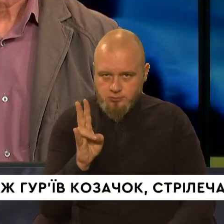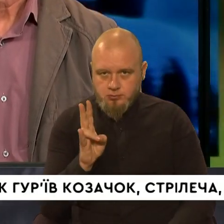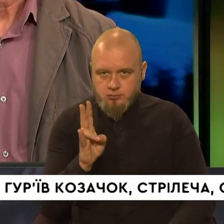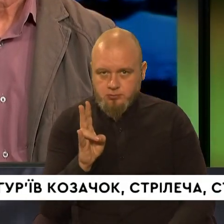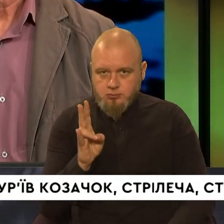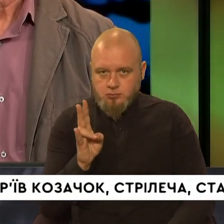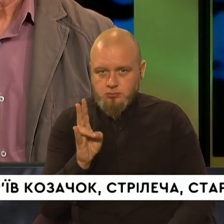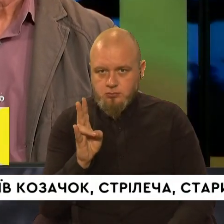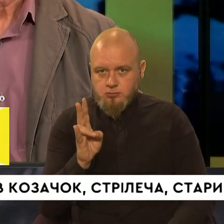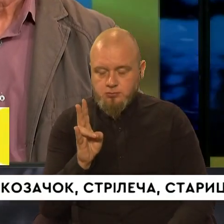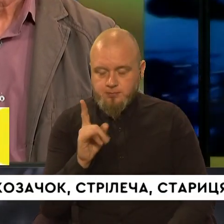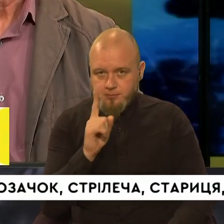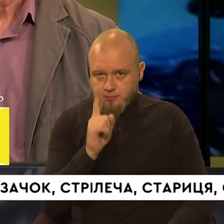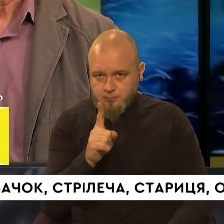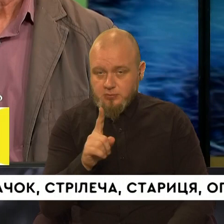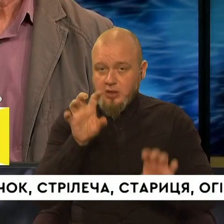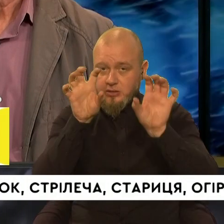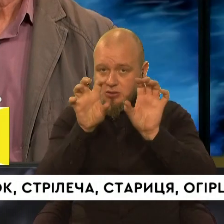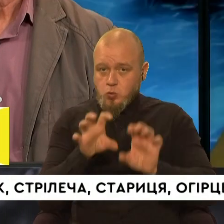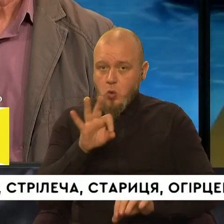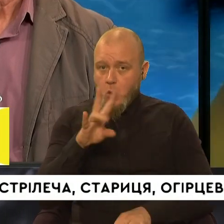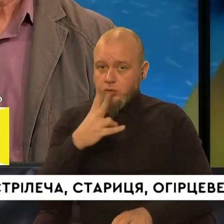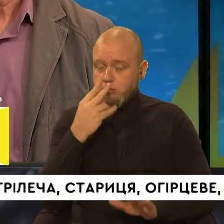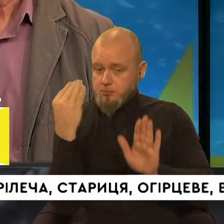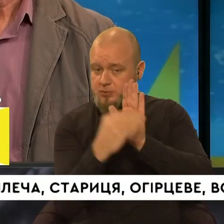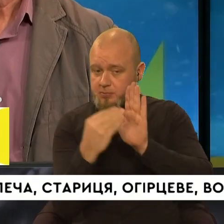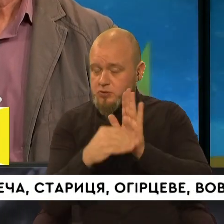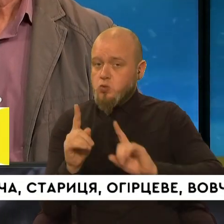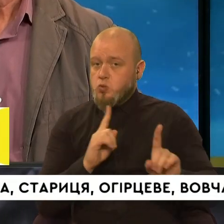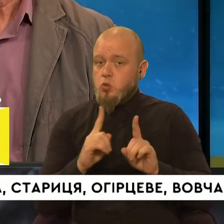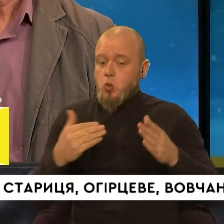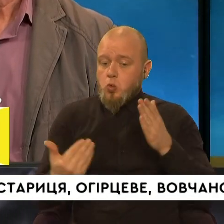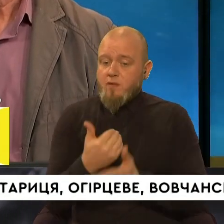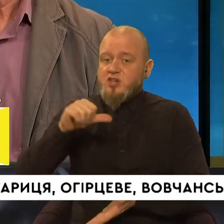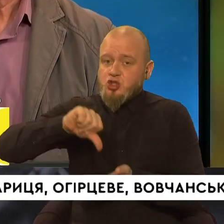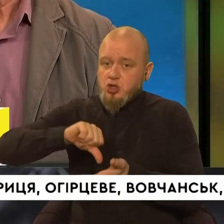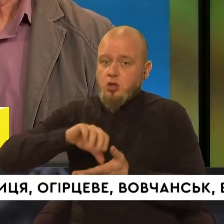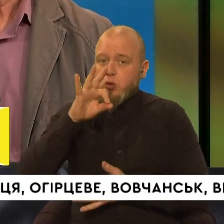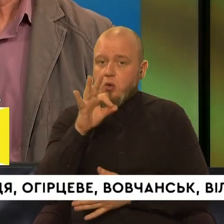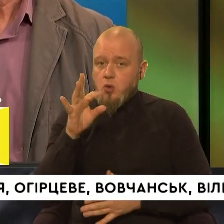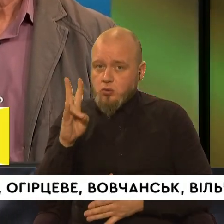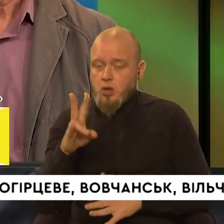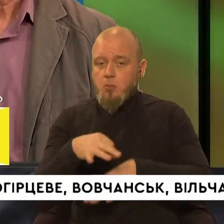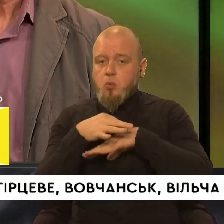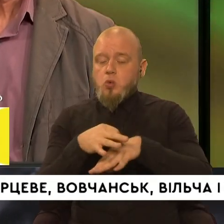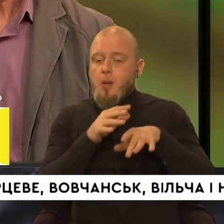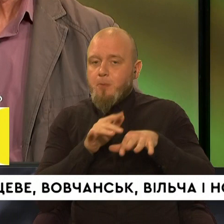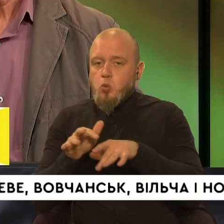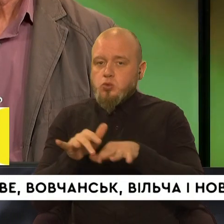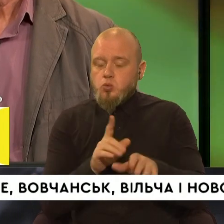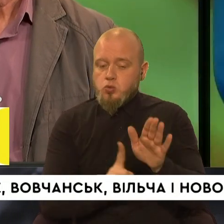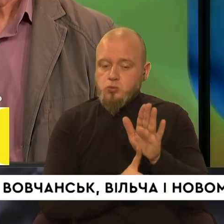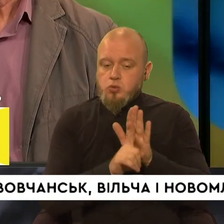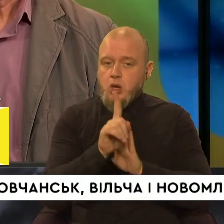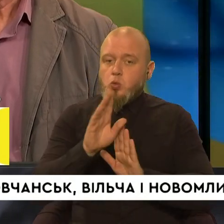Націй. Статут ООН передбачає, що новий член ООН проходить процедуру